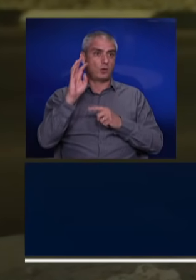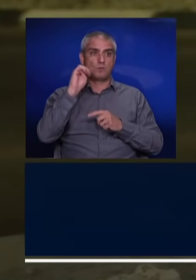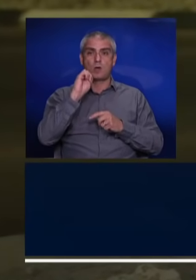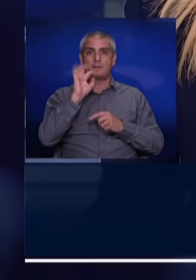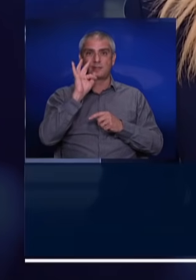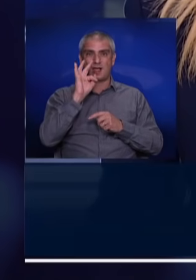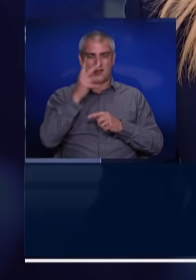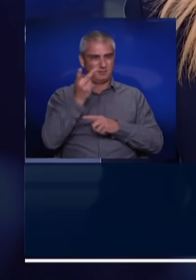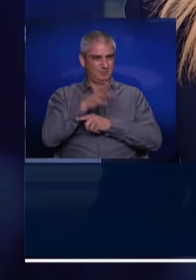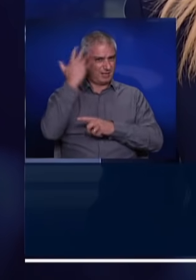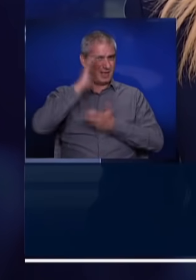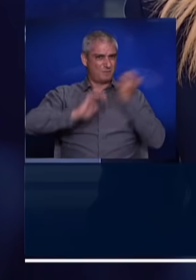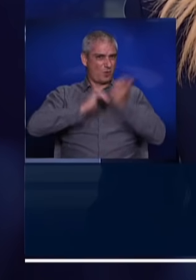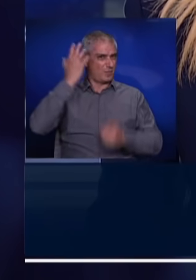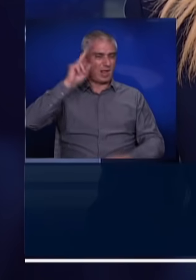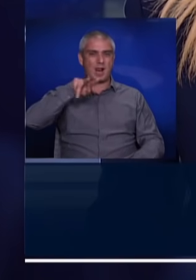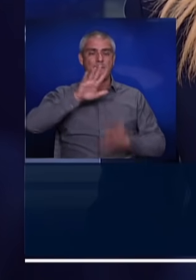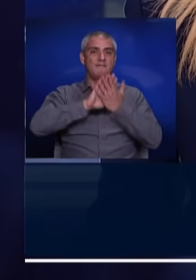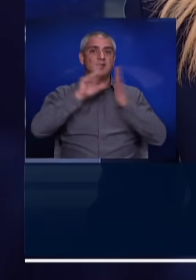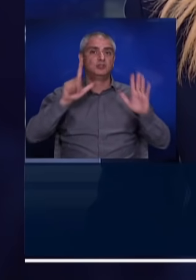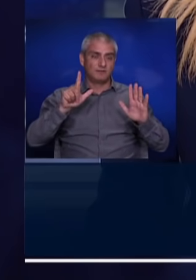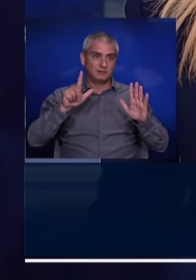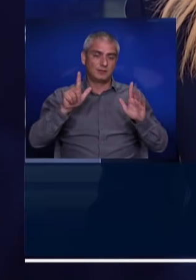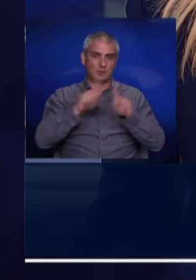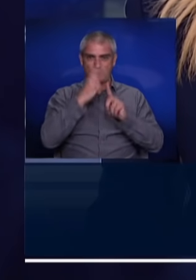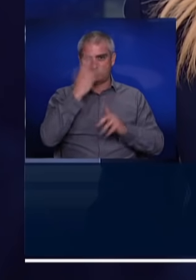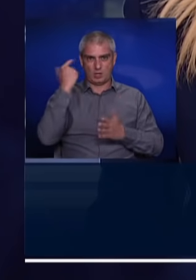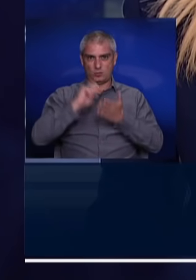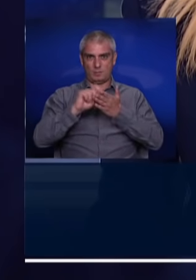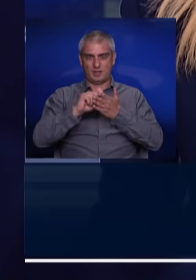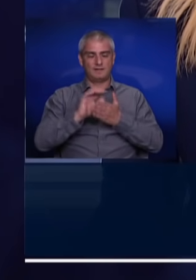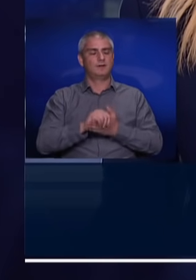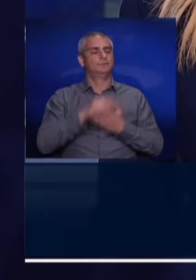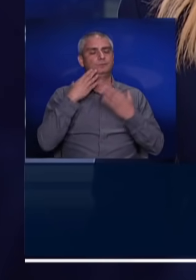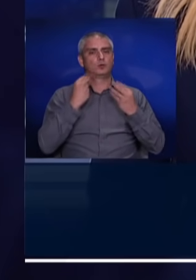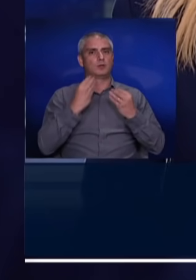טא באירועי המהומות שהיו כאן ב-2017, כפי שראינו בכתבה. הדס, תודה.